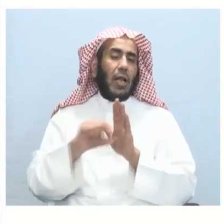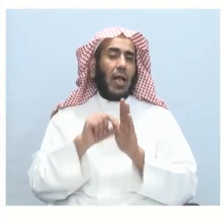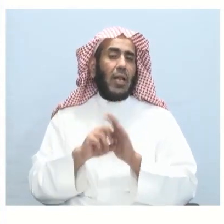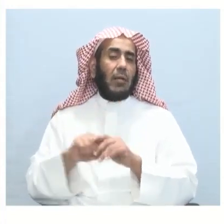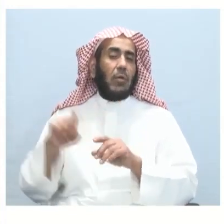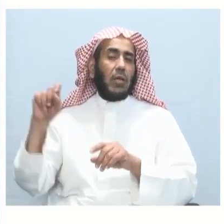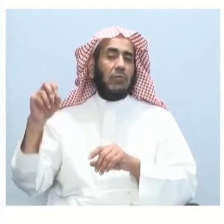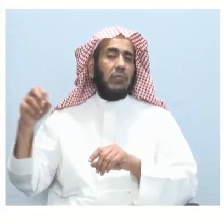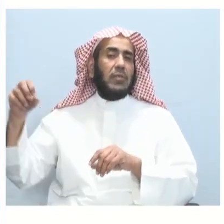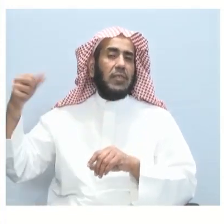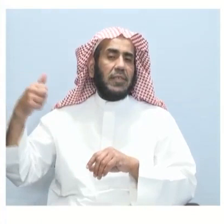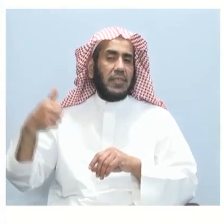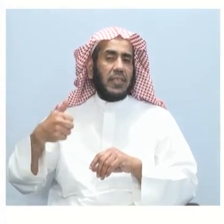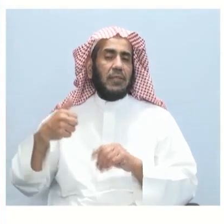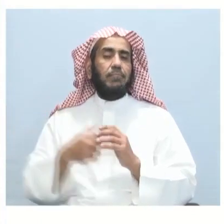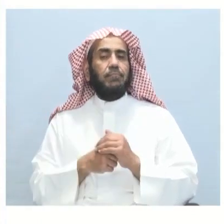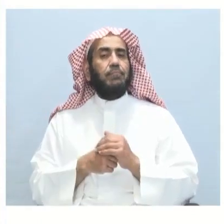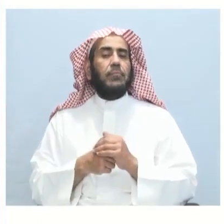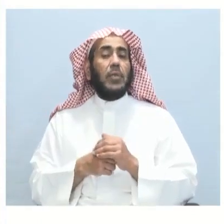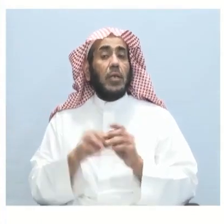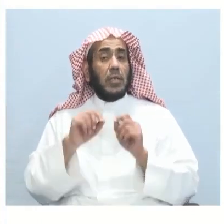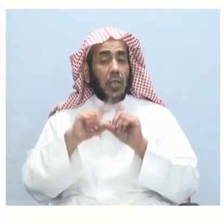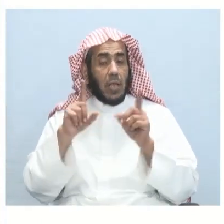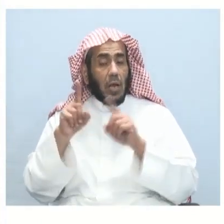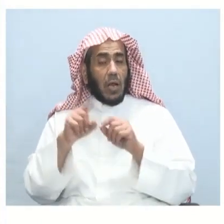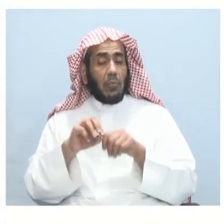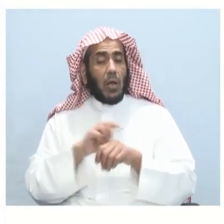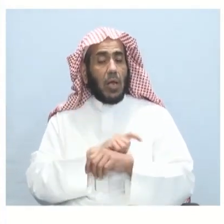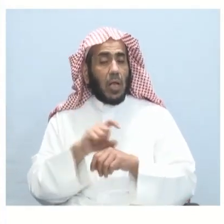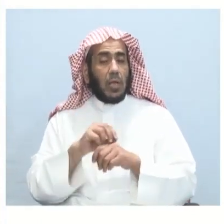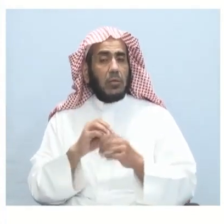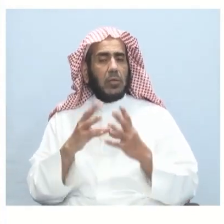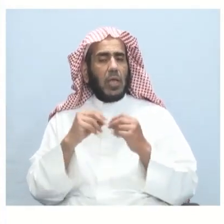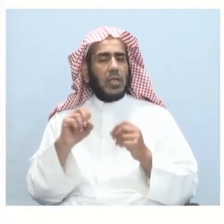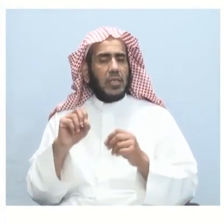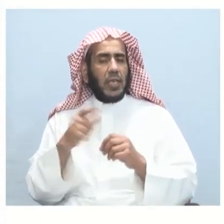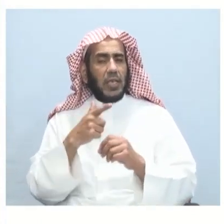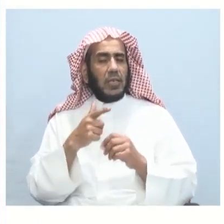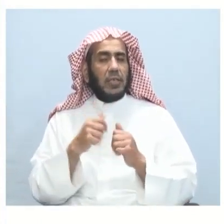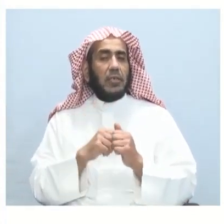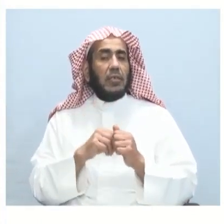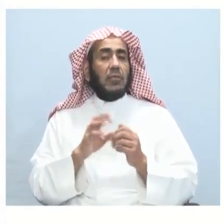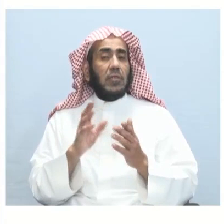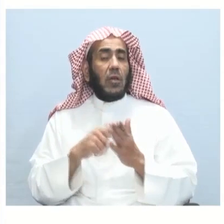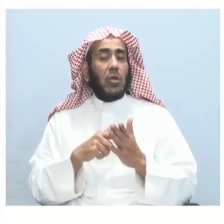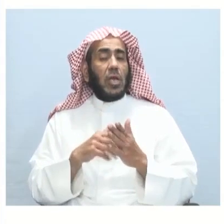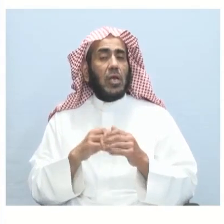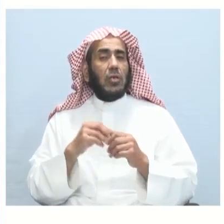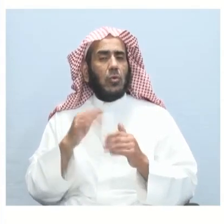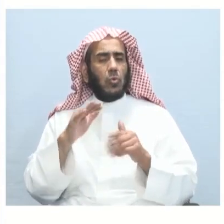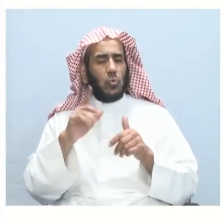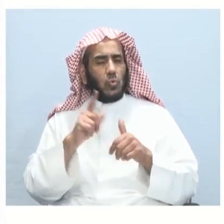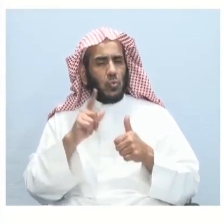اثنين الى اف سته ستظهر اداه التحليل السريع في الزاويه اليسرى السفليه